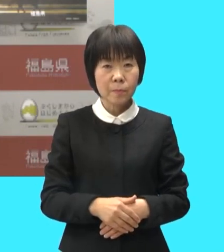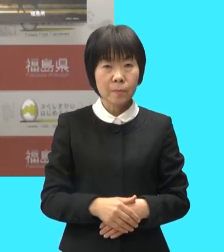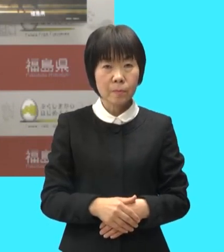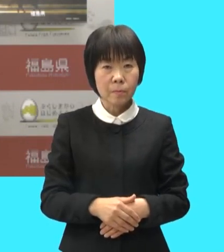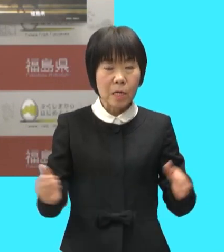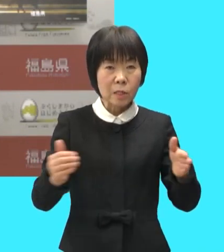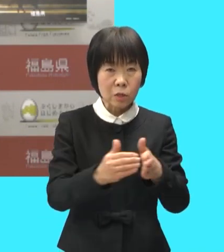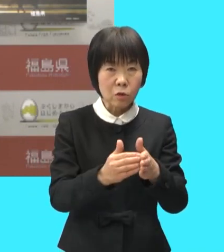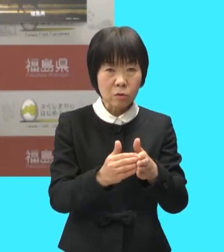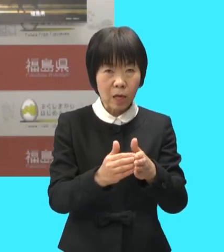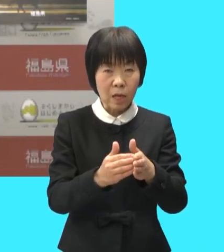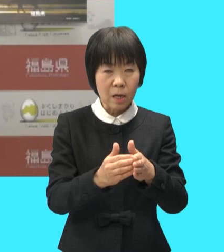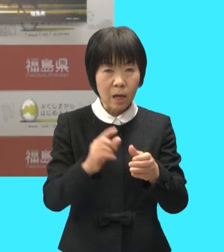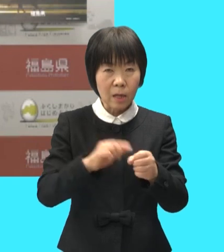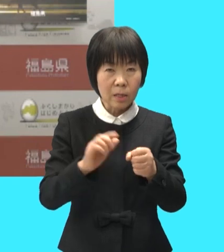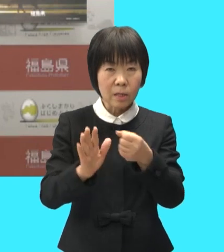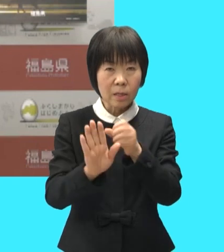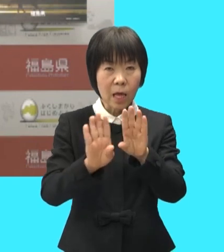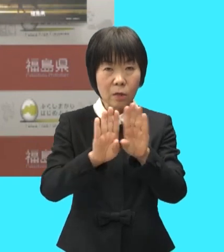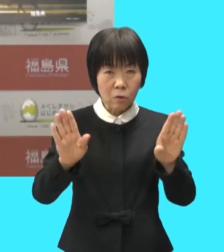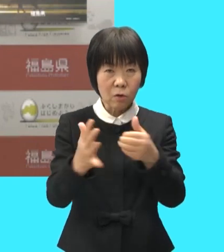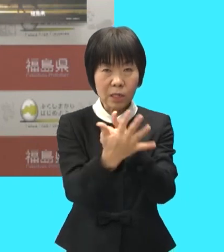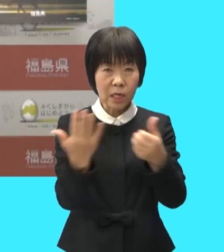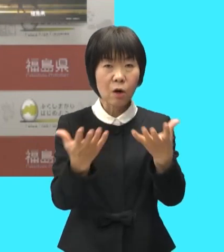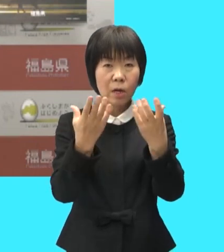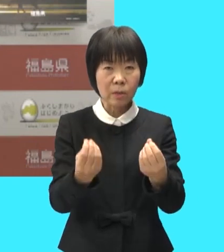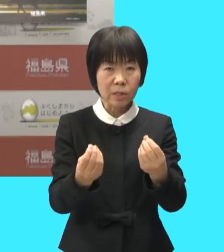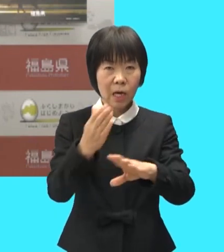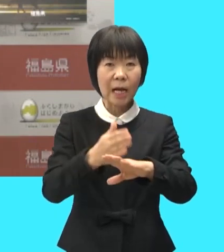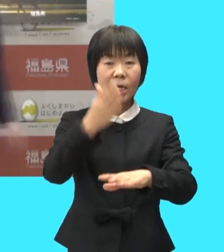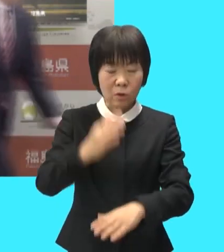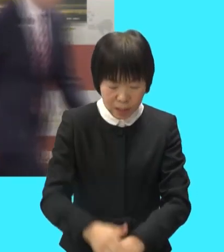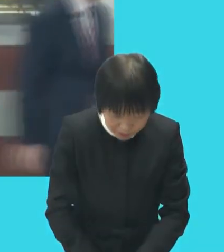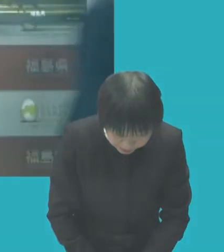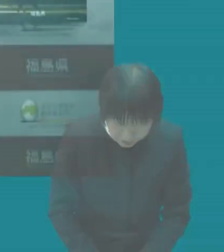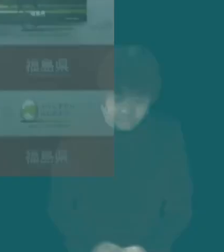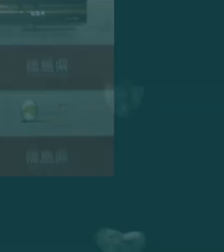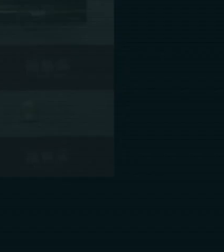総代以上で知事年頭記者会見を終了します。 ありがとうございました。ありがとうございました。